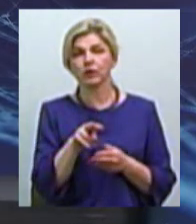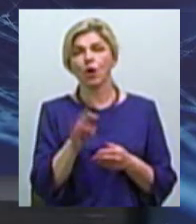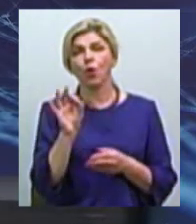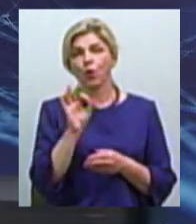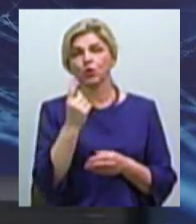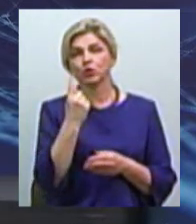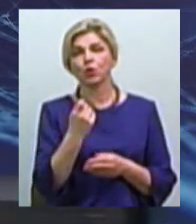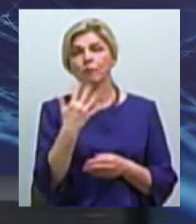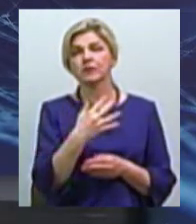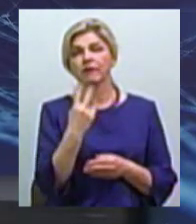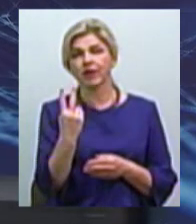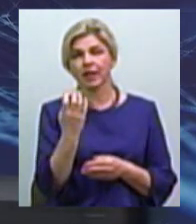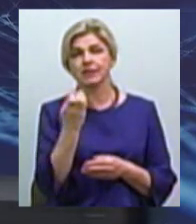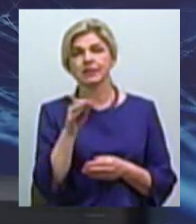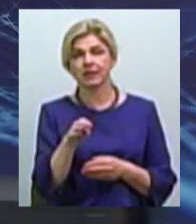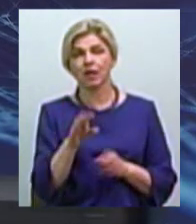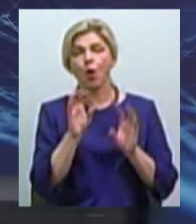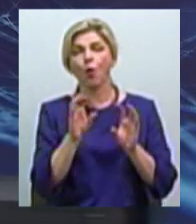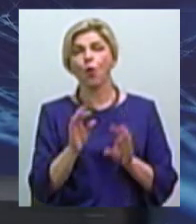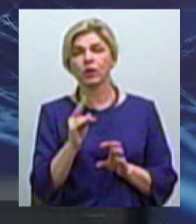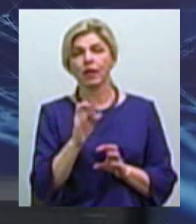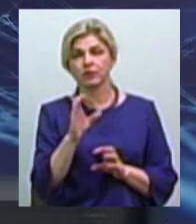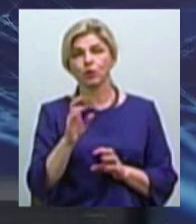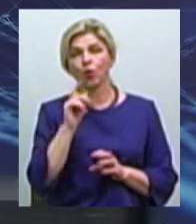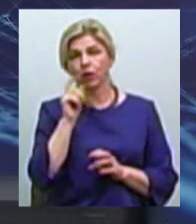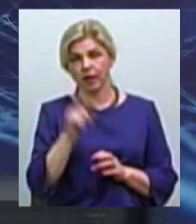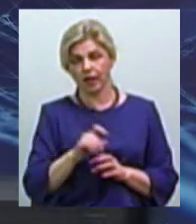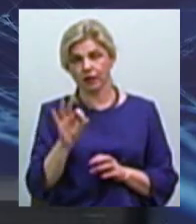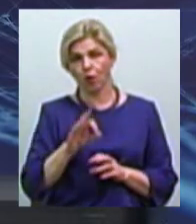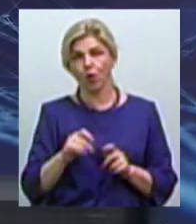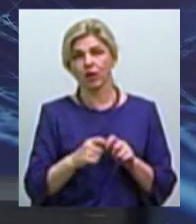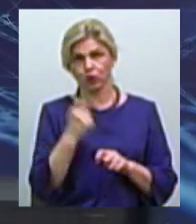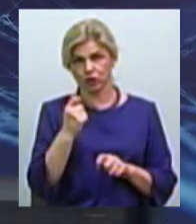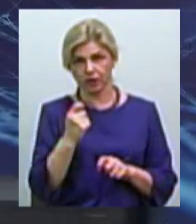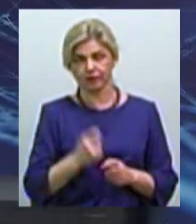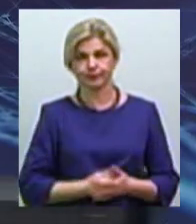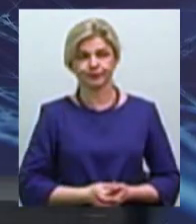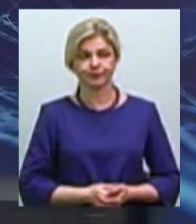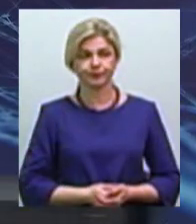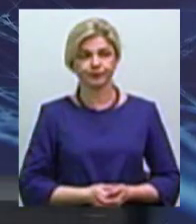за 152 статтею Кодексу України про адміністративне правопорушення.